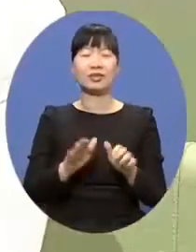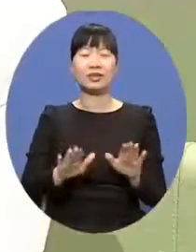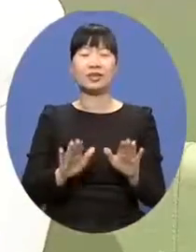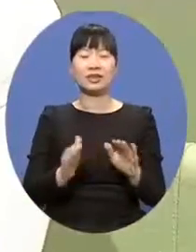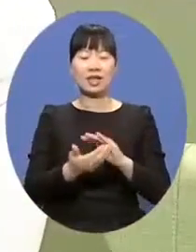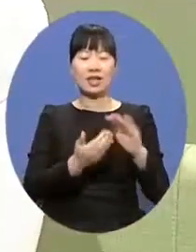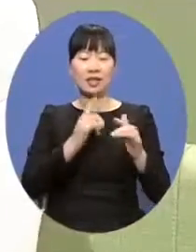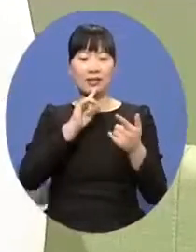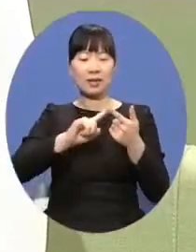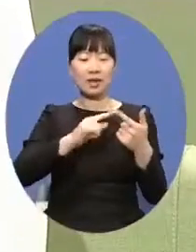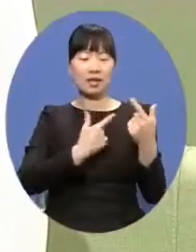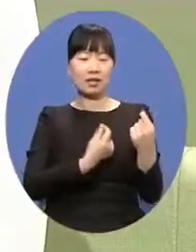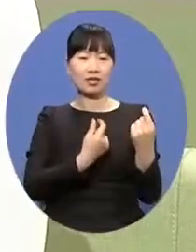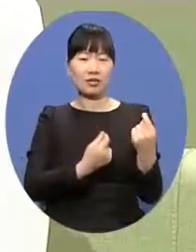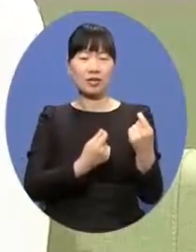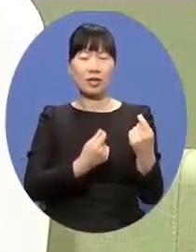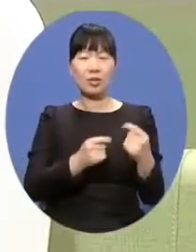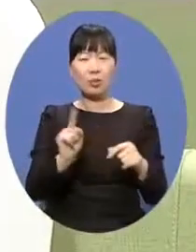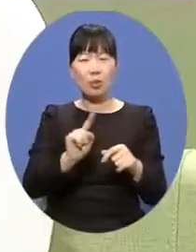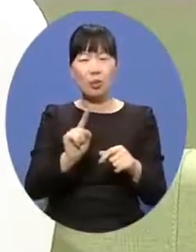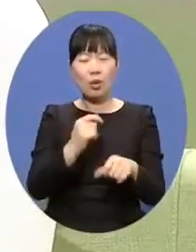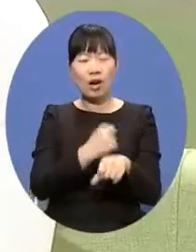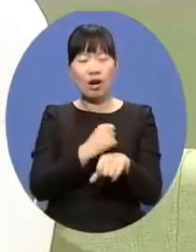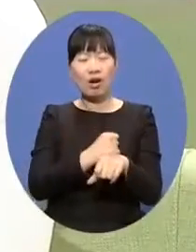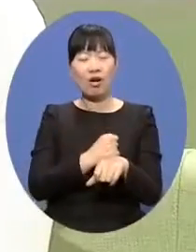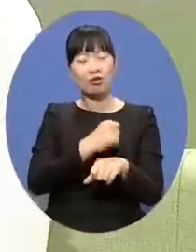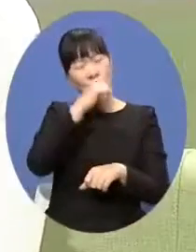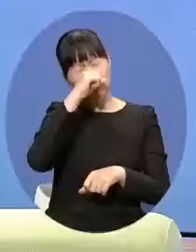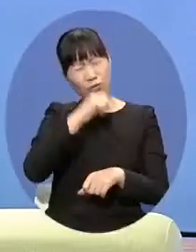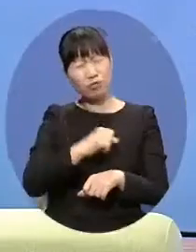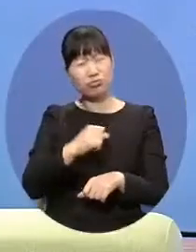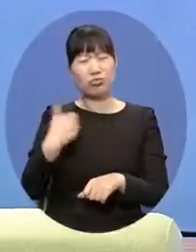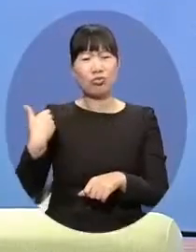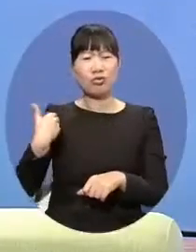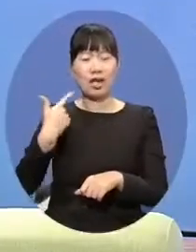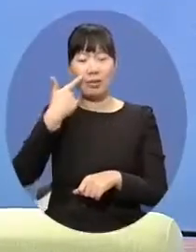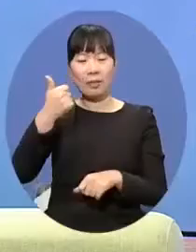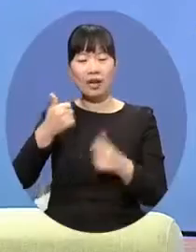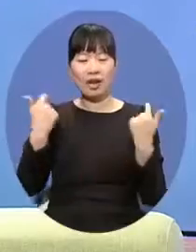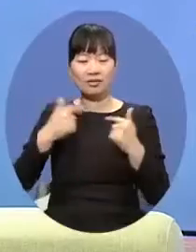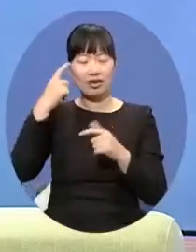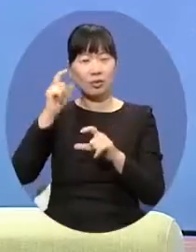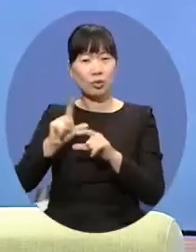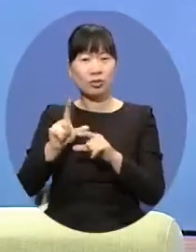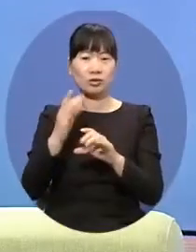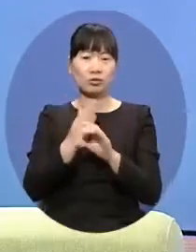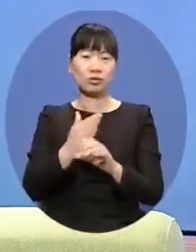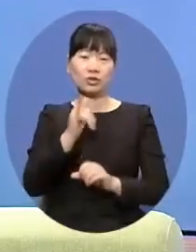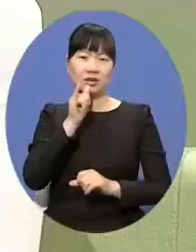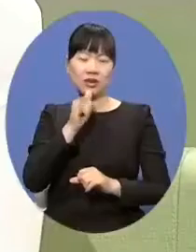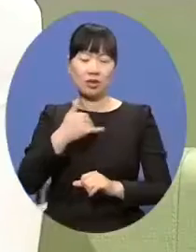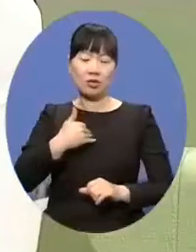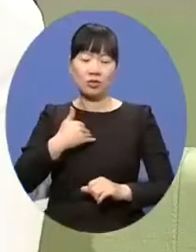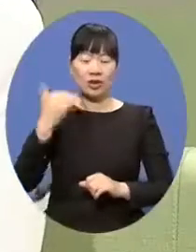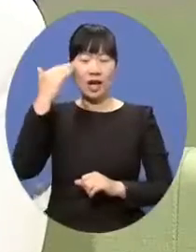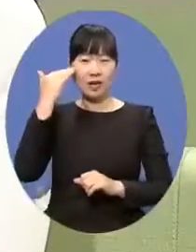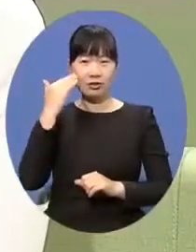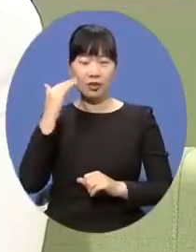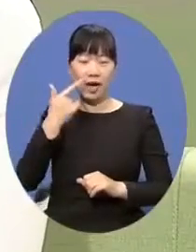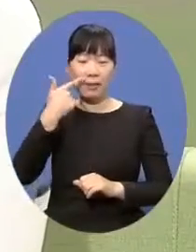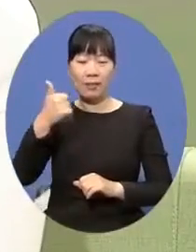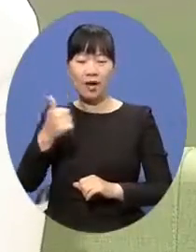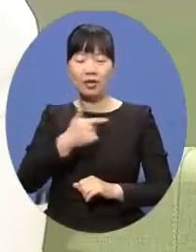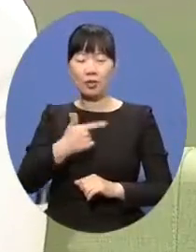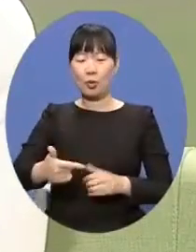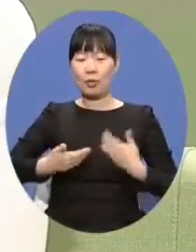아까 말씀하셨듯이 뭘 해야 될지 모르겠다. 아빠들은 항상 그게 고민이에요. 그런데 우리나라 아빠들이 굉장히